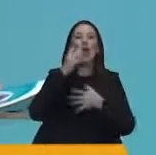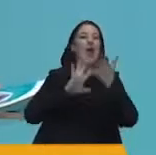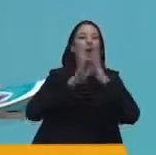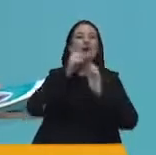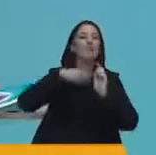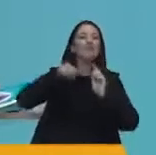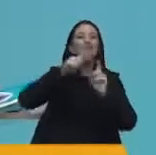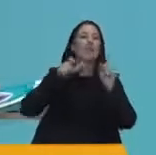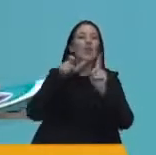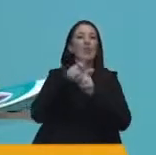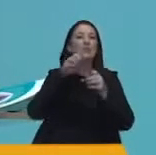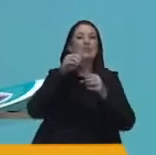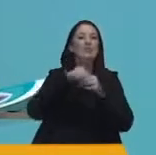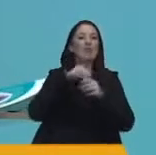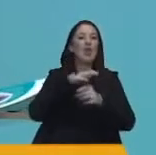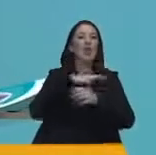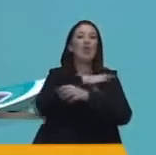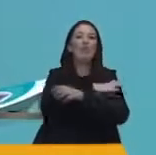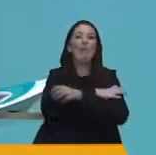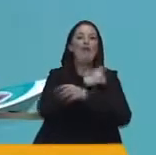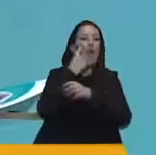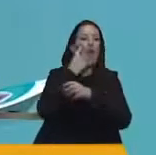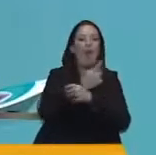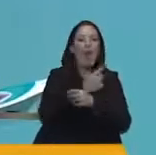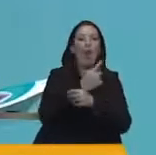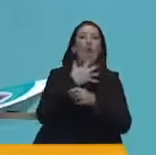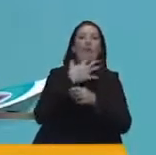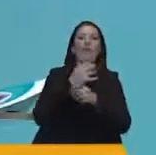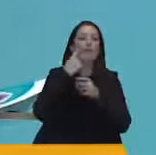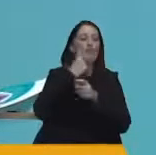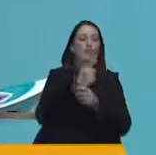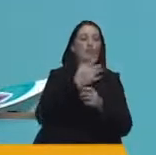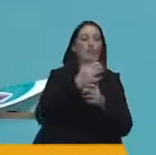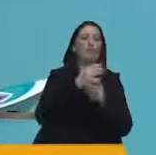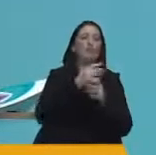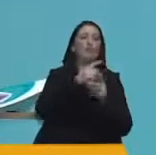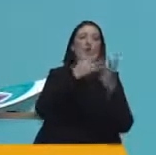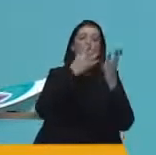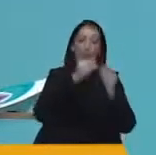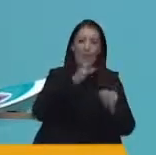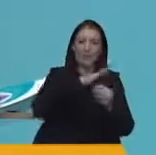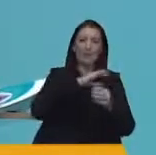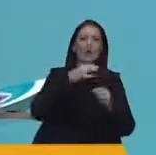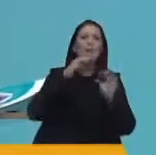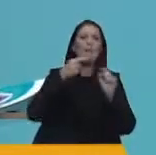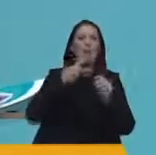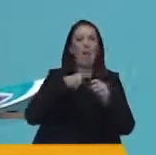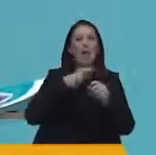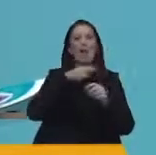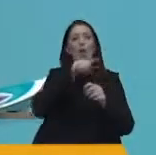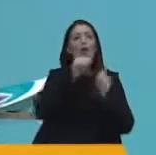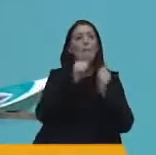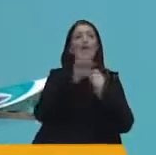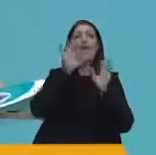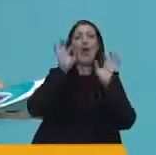ilgili nöbet tutmak istiyorsa ben de onlarla beraberim. Her gün birkaç saat geleceğim. Birkaç saat